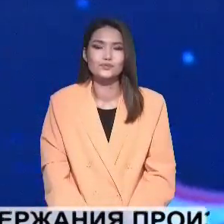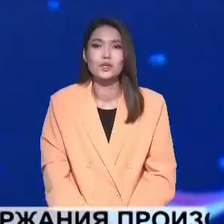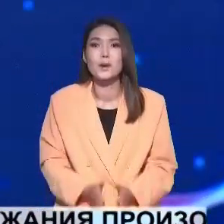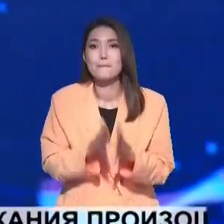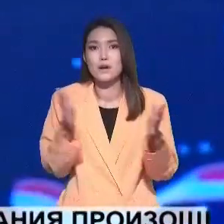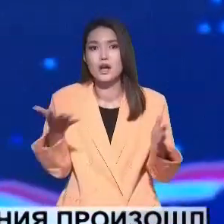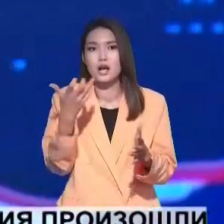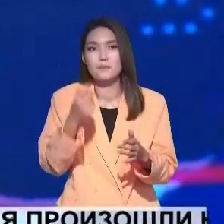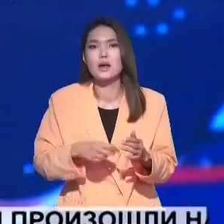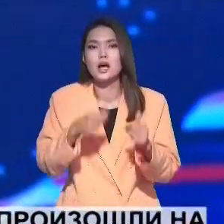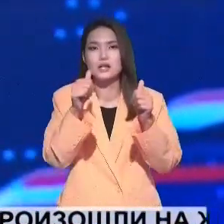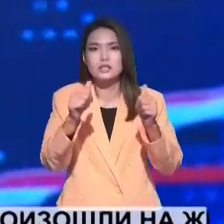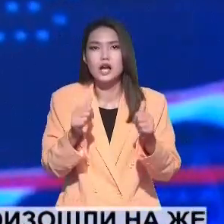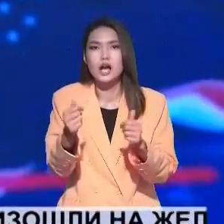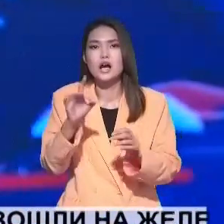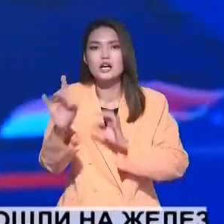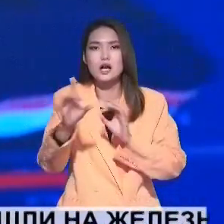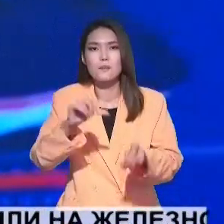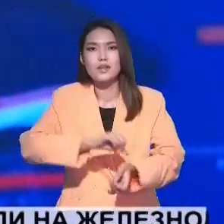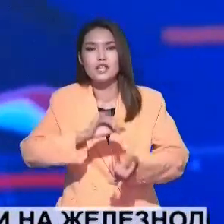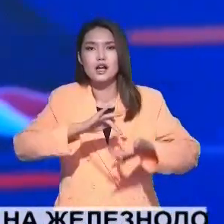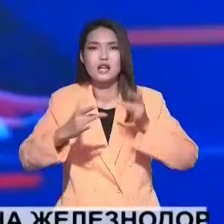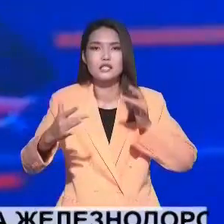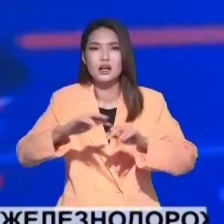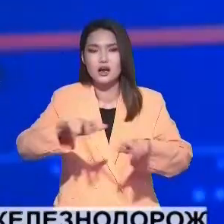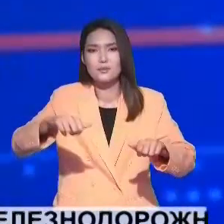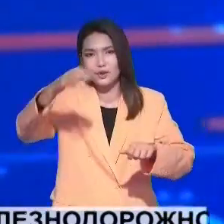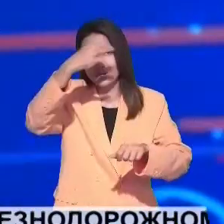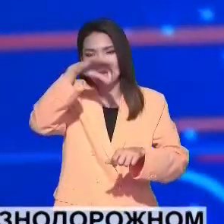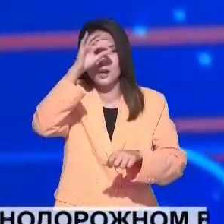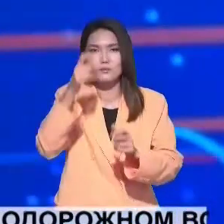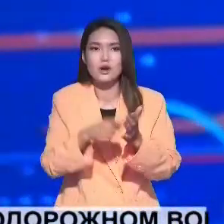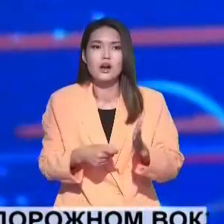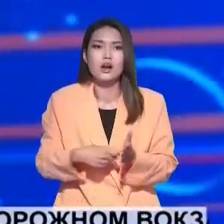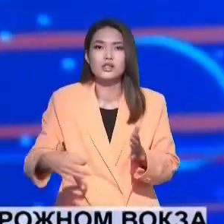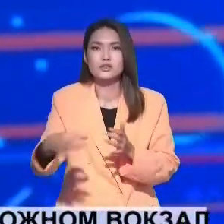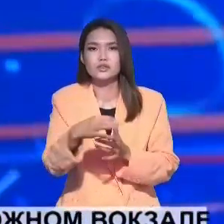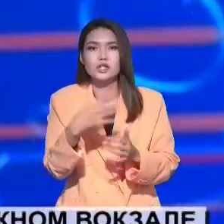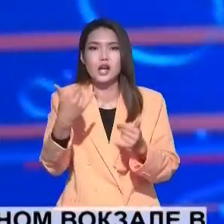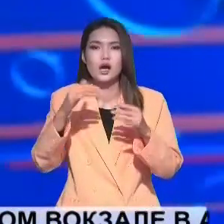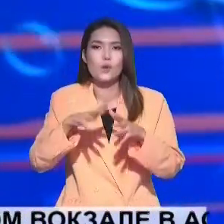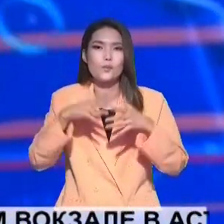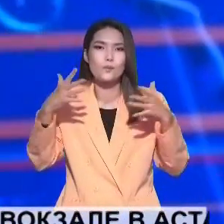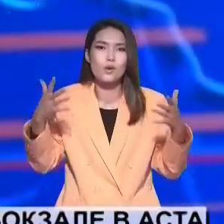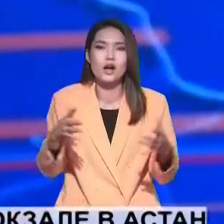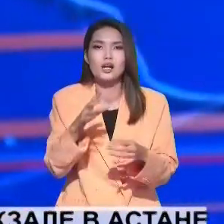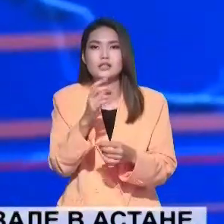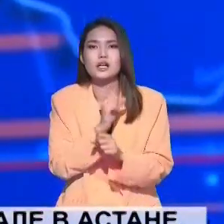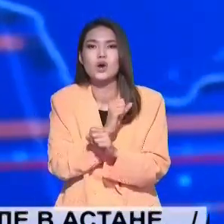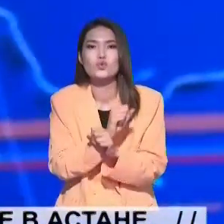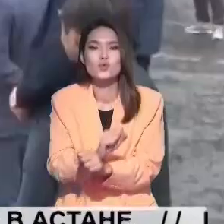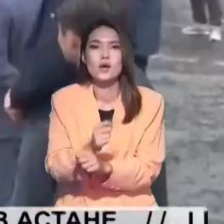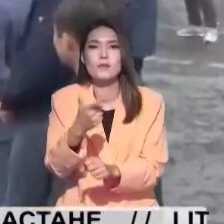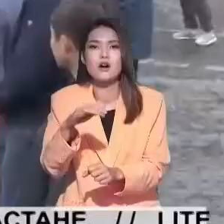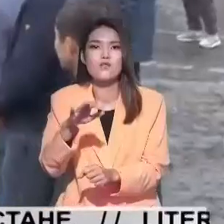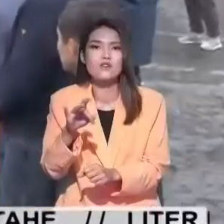Более 500 надписей с рекламой наркосайтов ликвидировали полицейские в Карагандинской области. Там прошла широкомасштабная акция «Стоп-граффити».